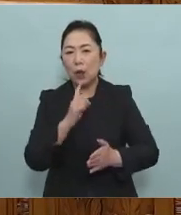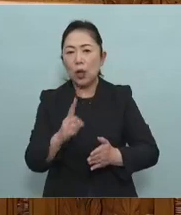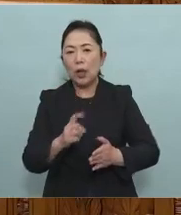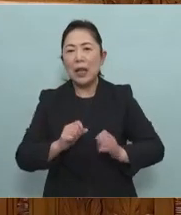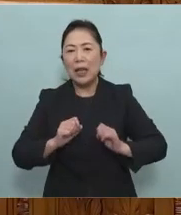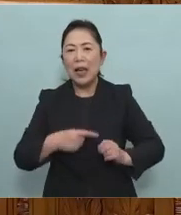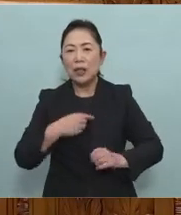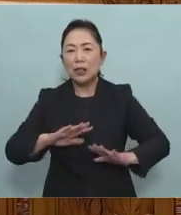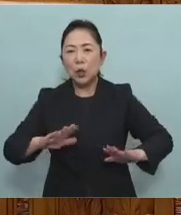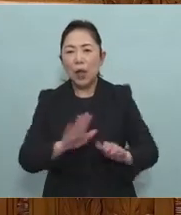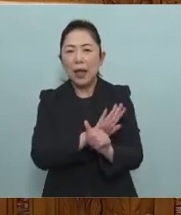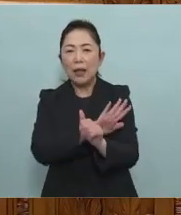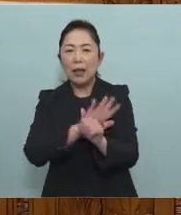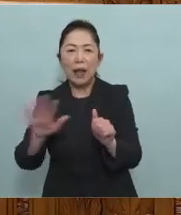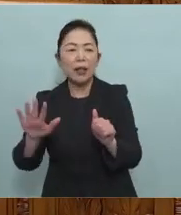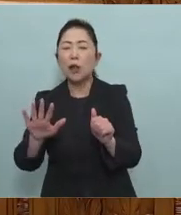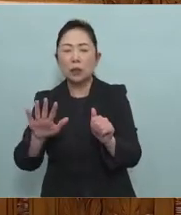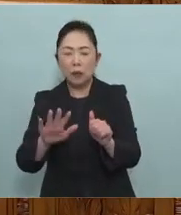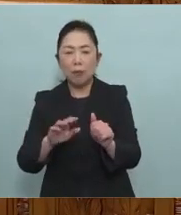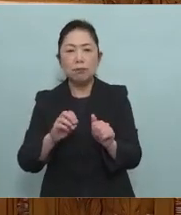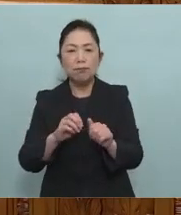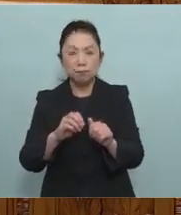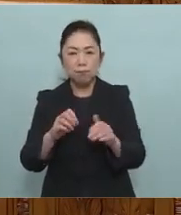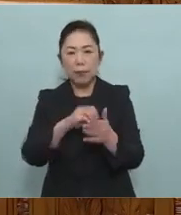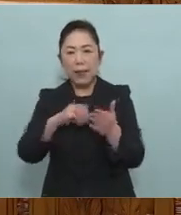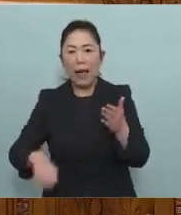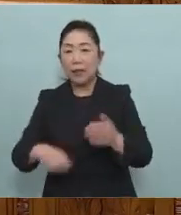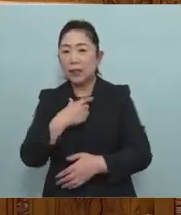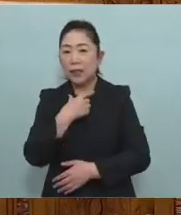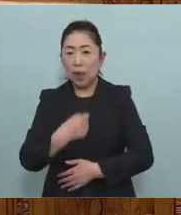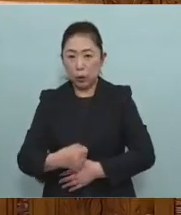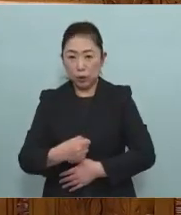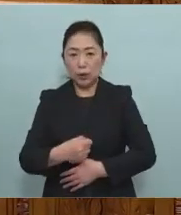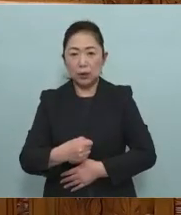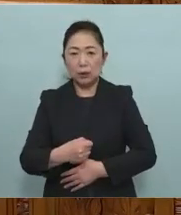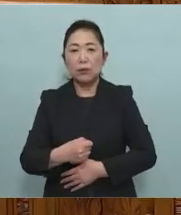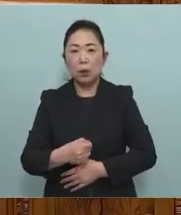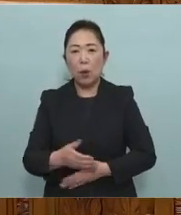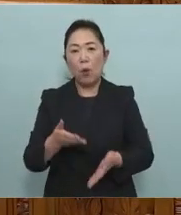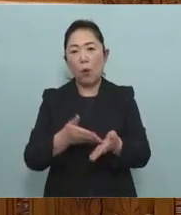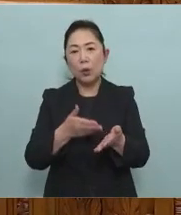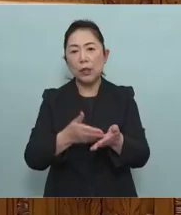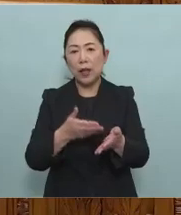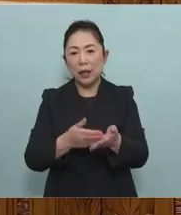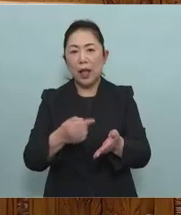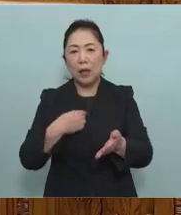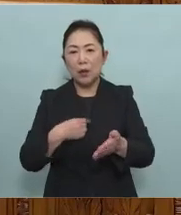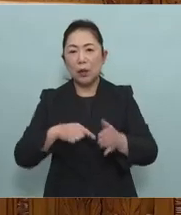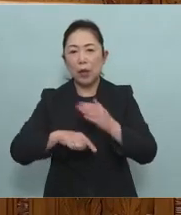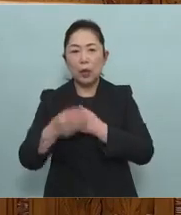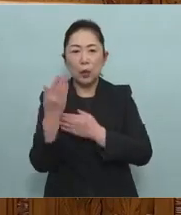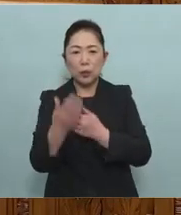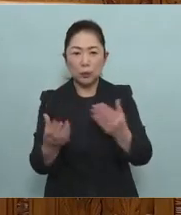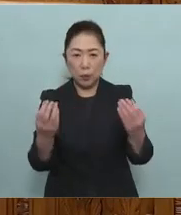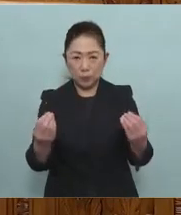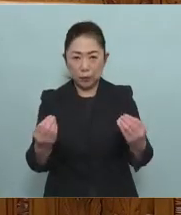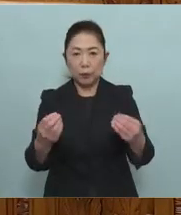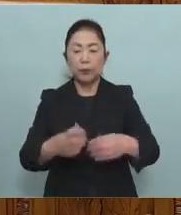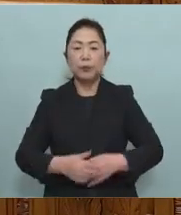気のない内閣は即刻退陣いただきたい、そう申し上げて私の代表質問といたします